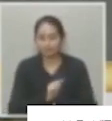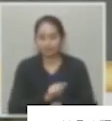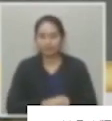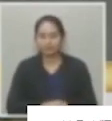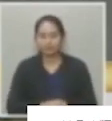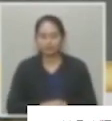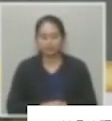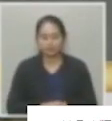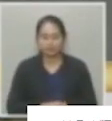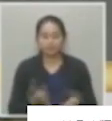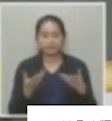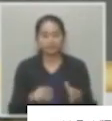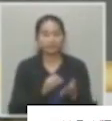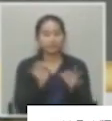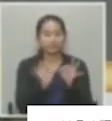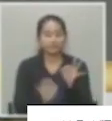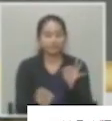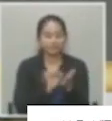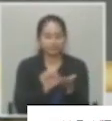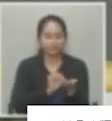แล้วในที่ท่านเขียนมาเนี่ยท่านครับ